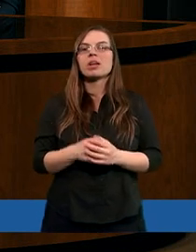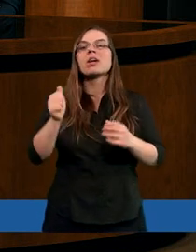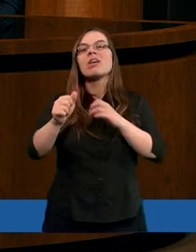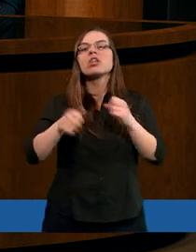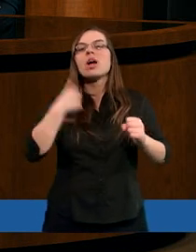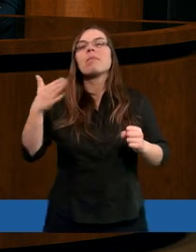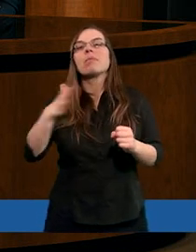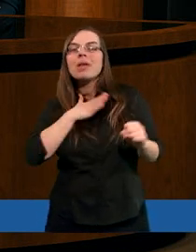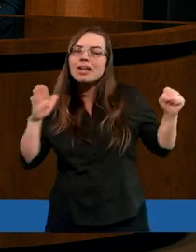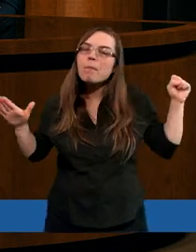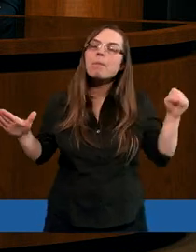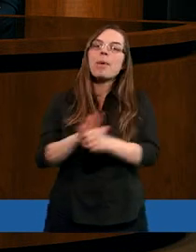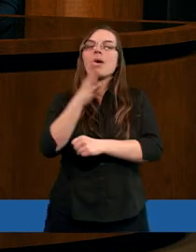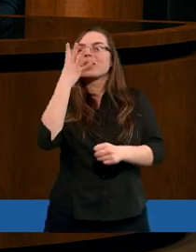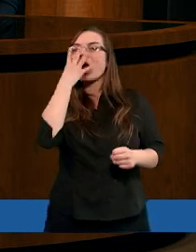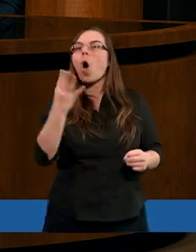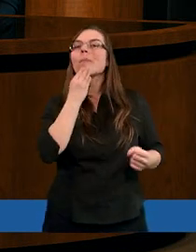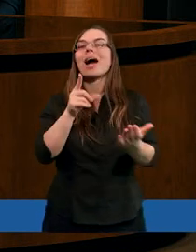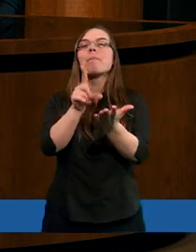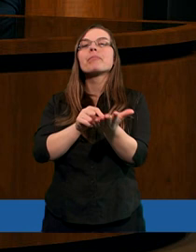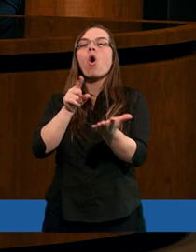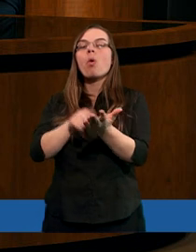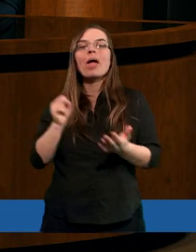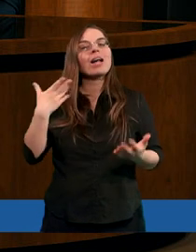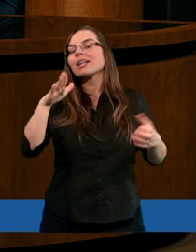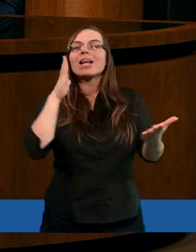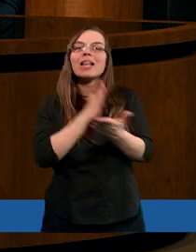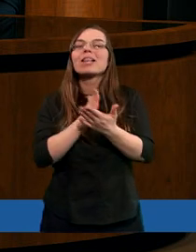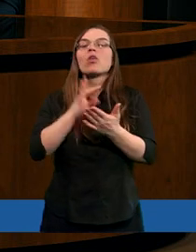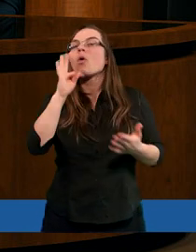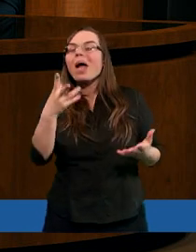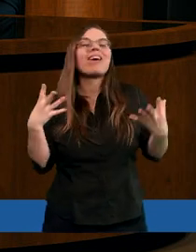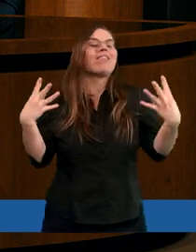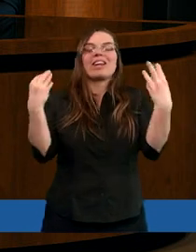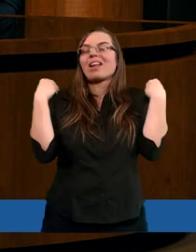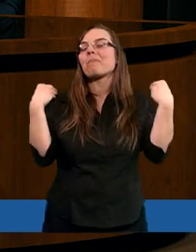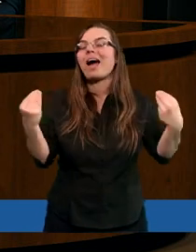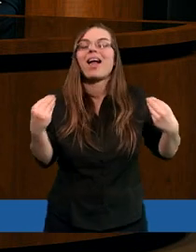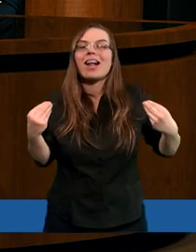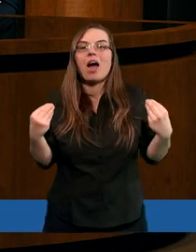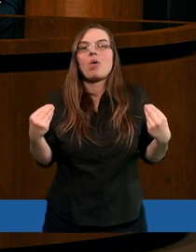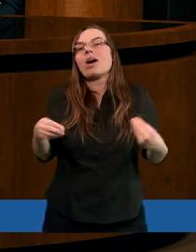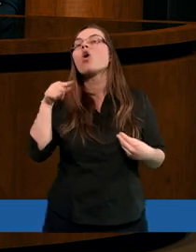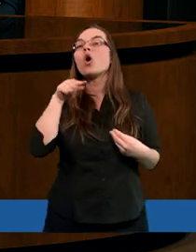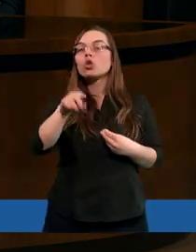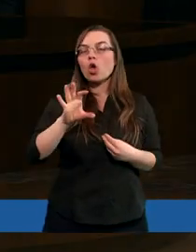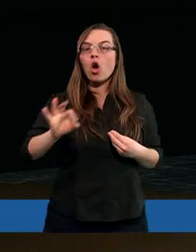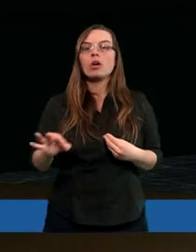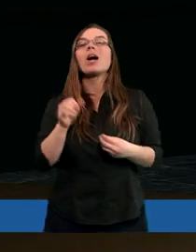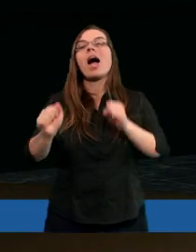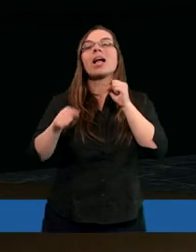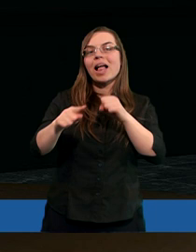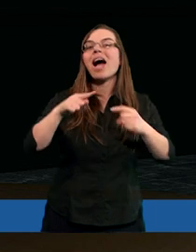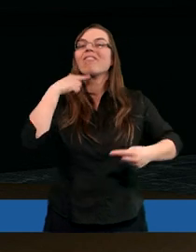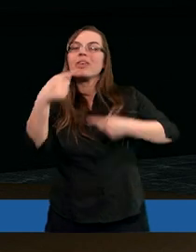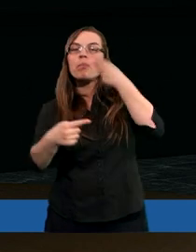Żebyśmy mieli pełny obraz Piotra, nie tylko takiego wspaniałego, to ta